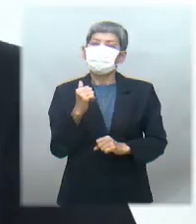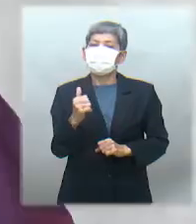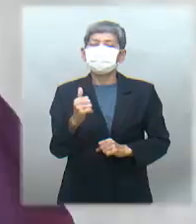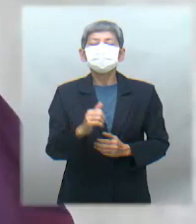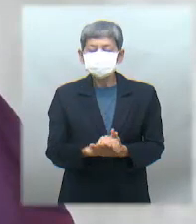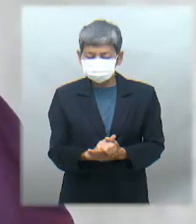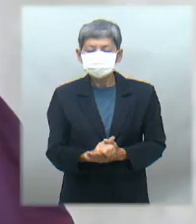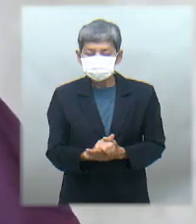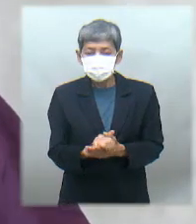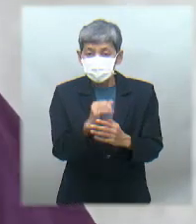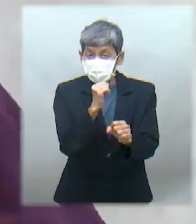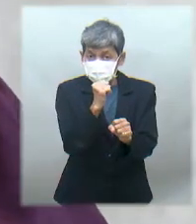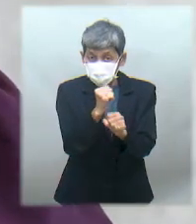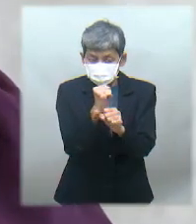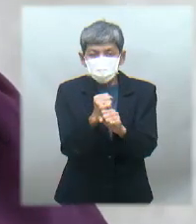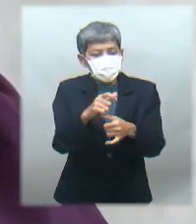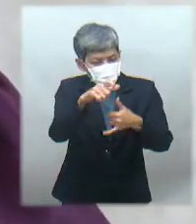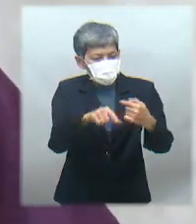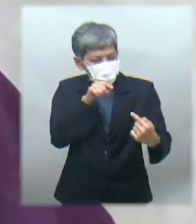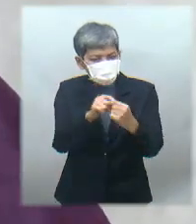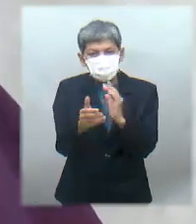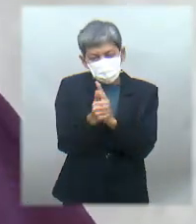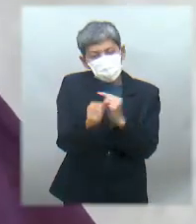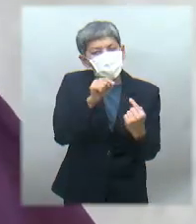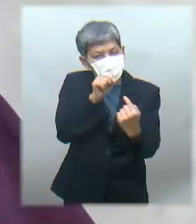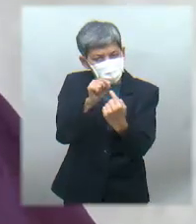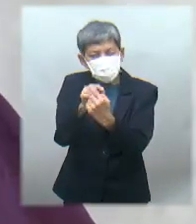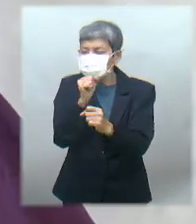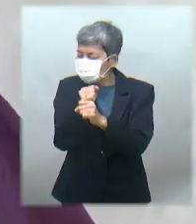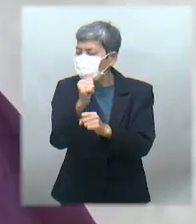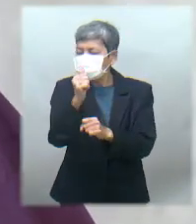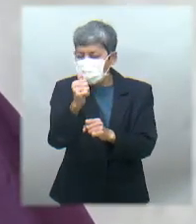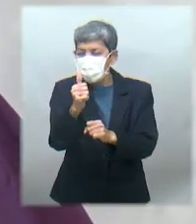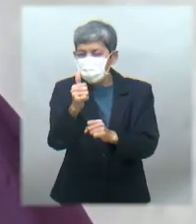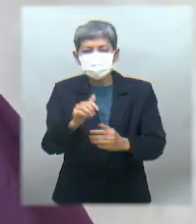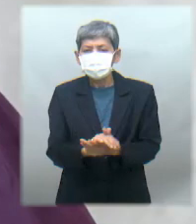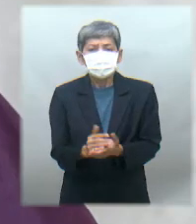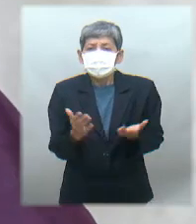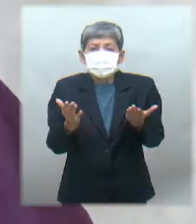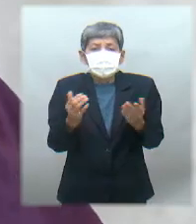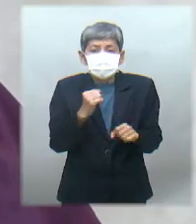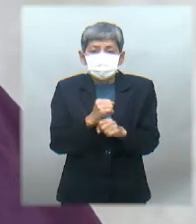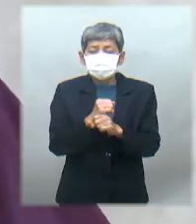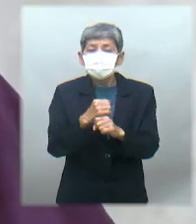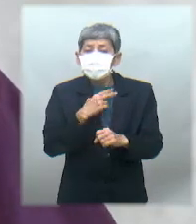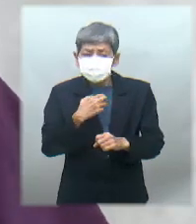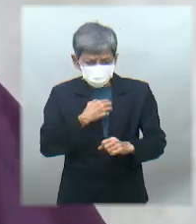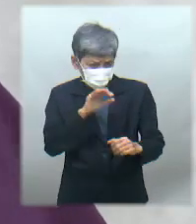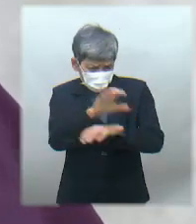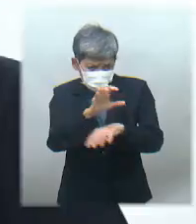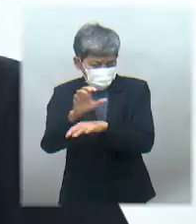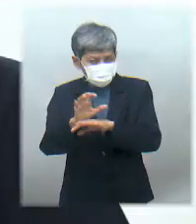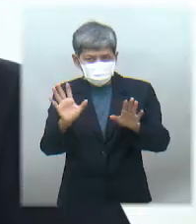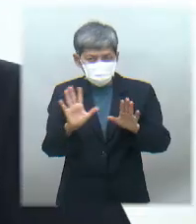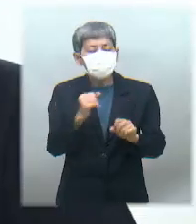้นเรีกว่าได้ทำงานที่ตรงกับความสามารถทสามารถทำได้ใช่ค่ะก็ไม่ได้เป็การไปพุชด้วาคุตทำให้ได้